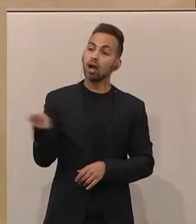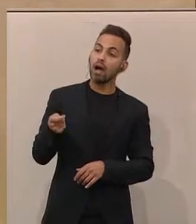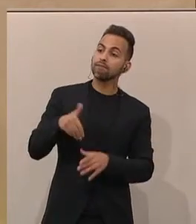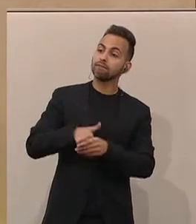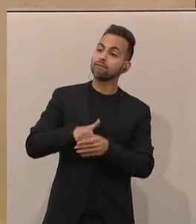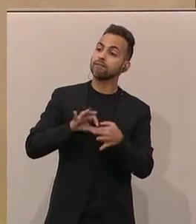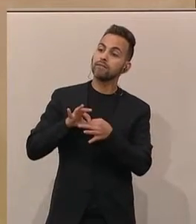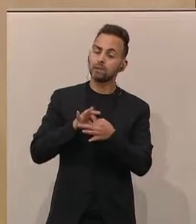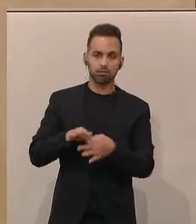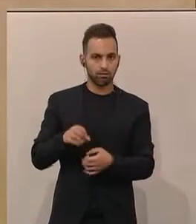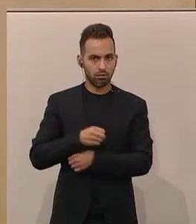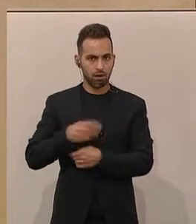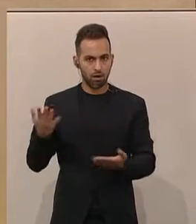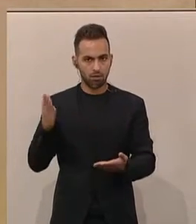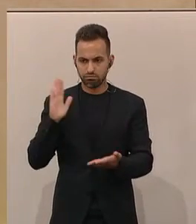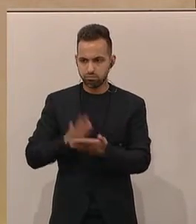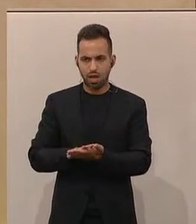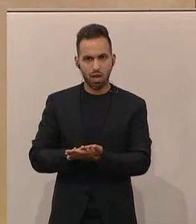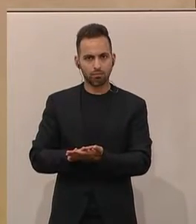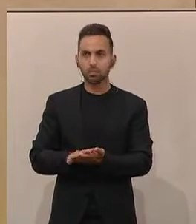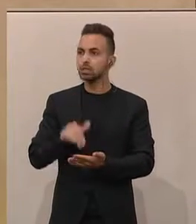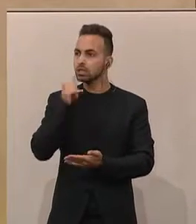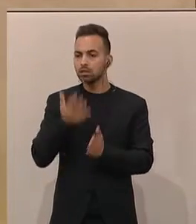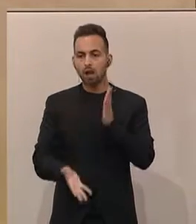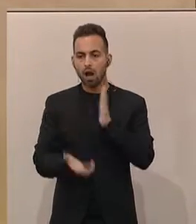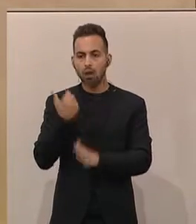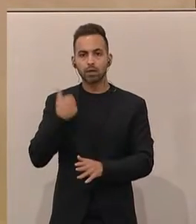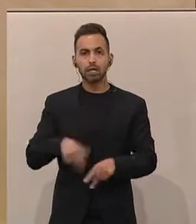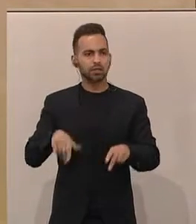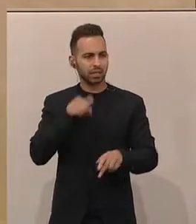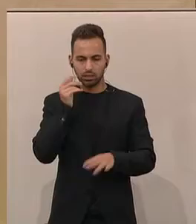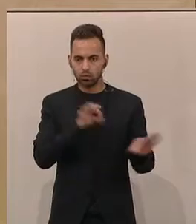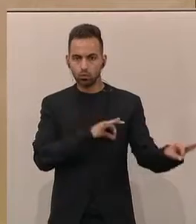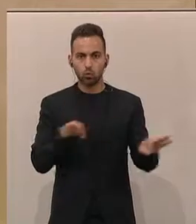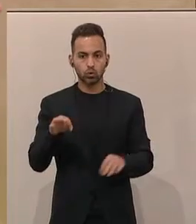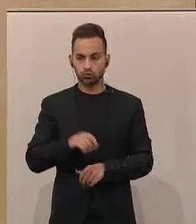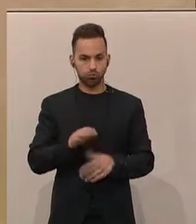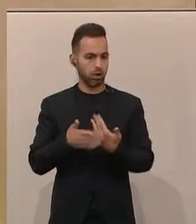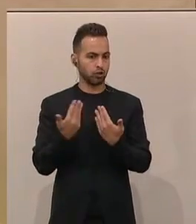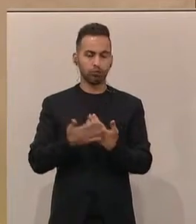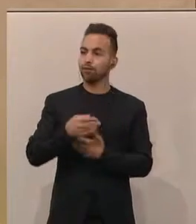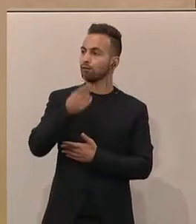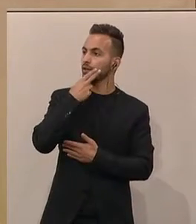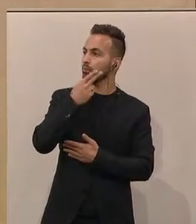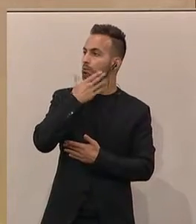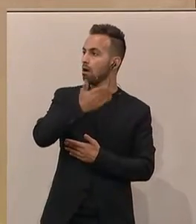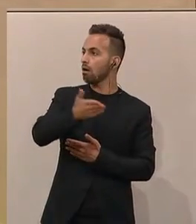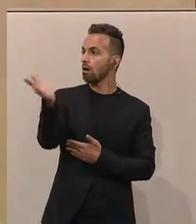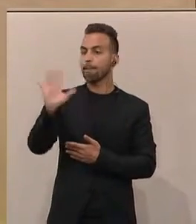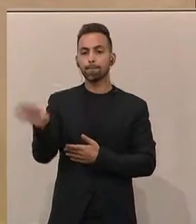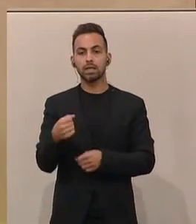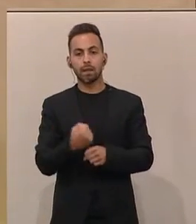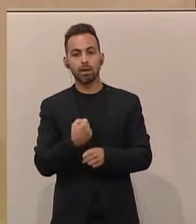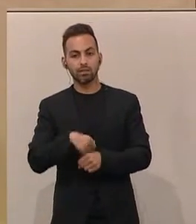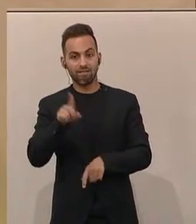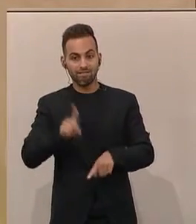tun haben, das bleibt natürlich vollkommen aufrecht. Das ist nie rechtmäßig, wenn Firmen ihre Mitarbeiter nicht oder